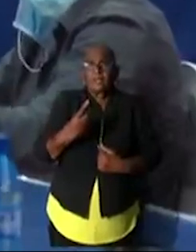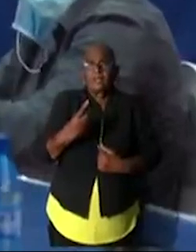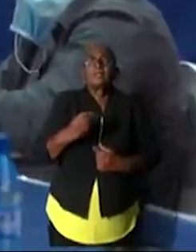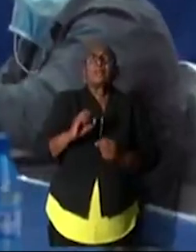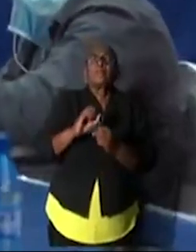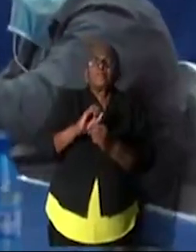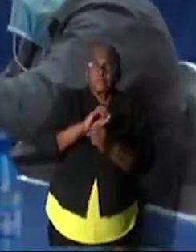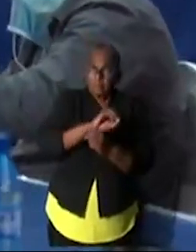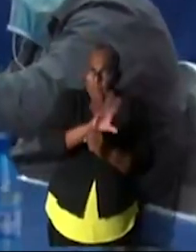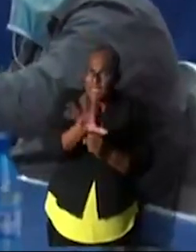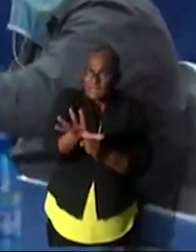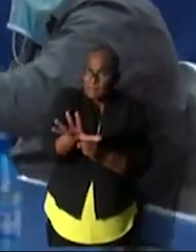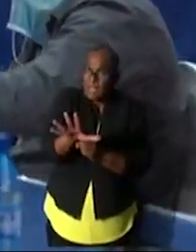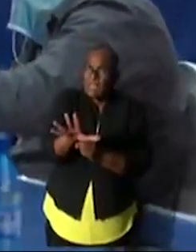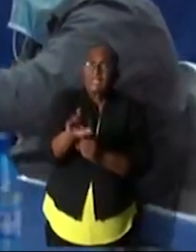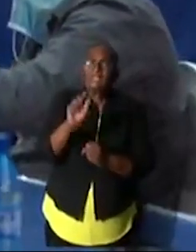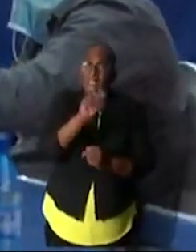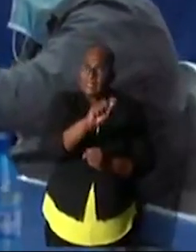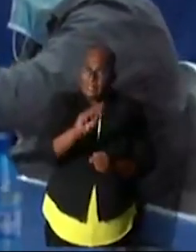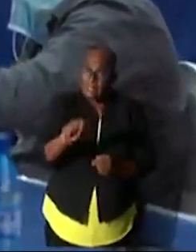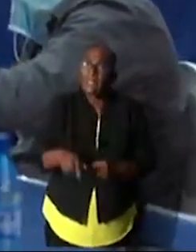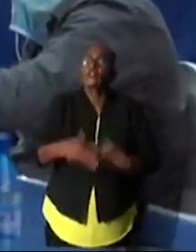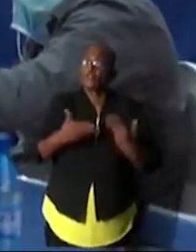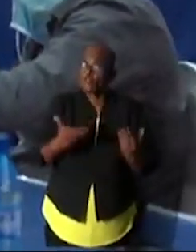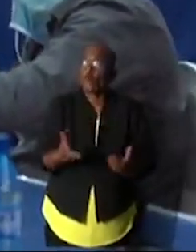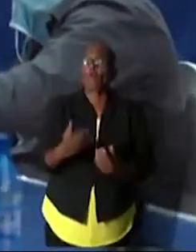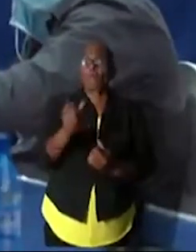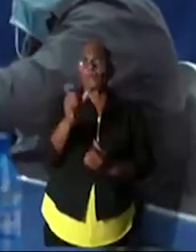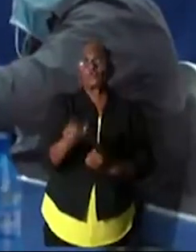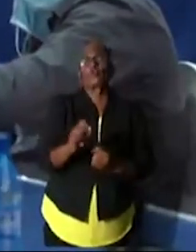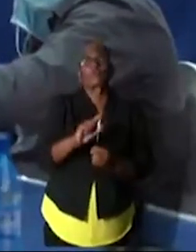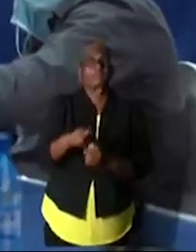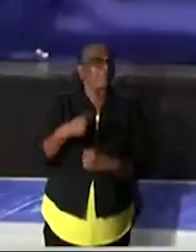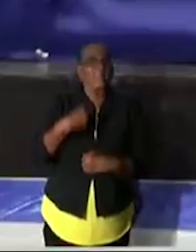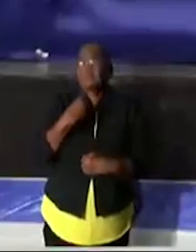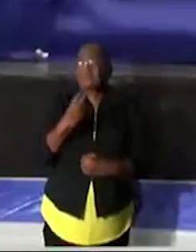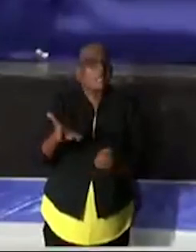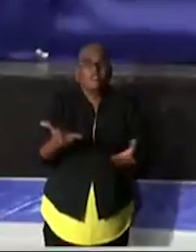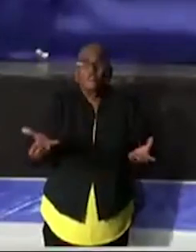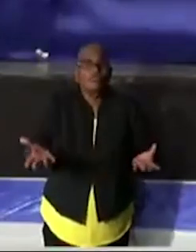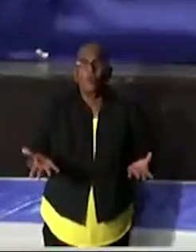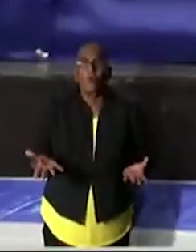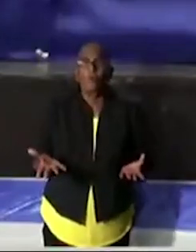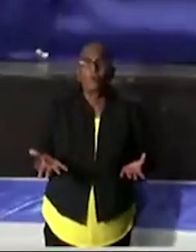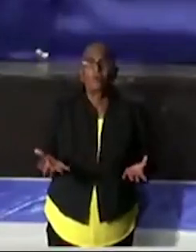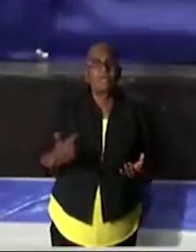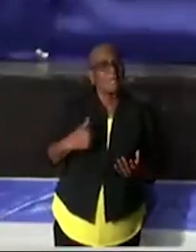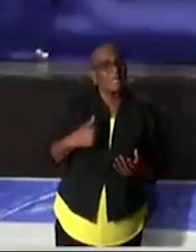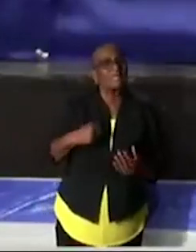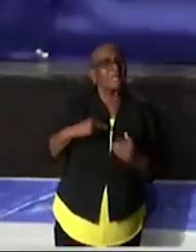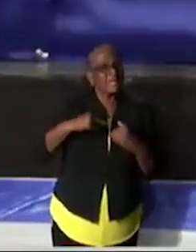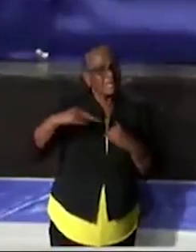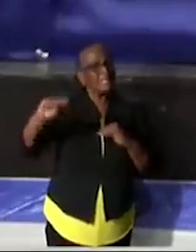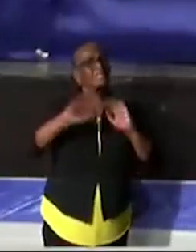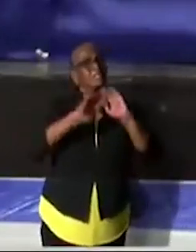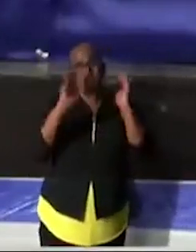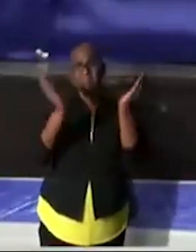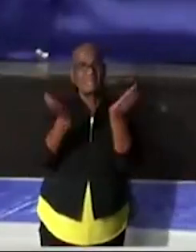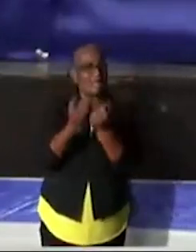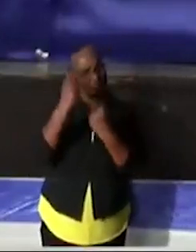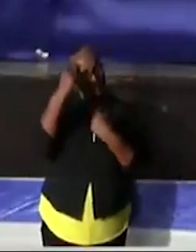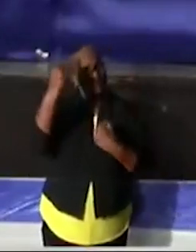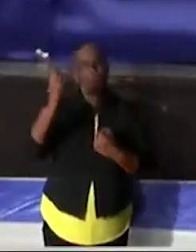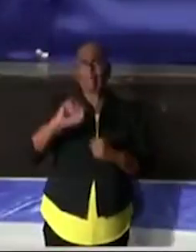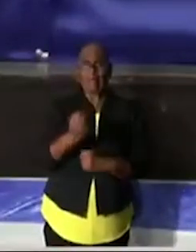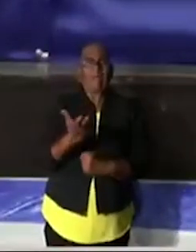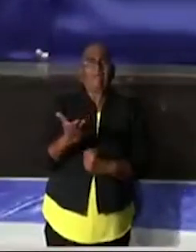besmetting via een pinautomaat heeft plaatsgevonden. Ik denk dat we met z'n allen eens zijn dat dat niet kan. Dat